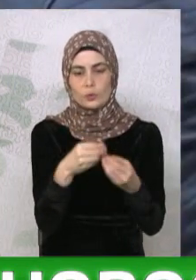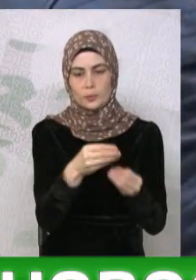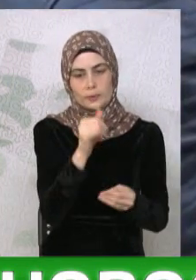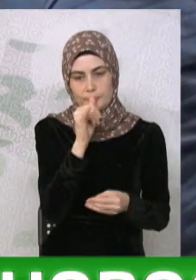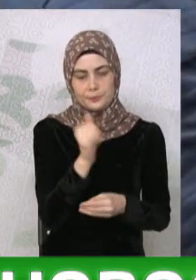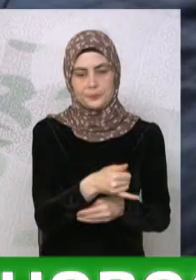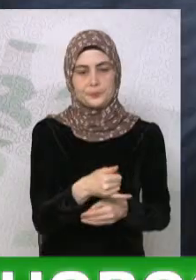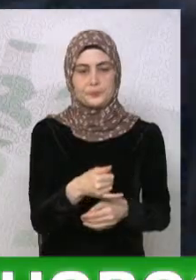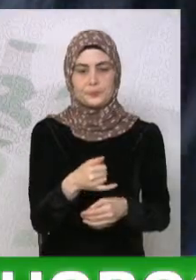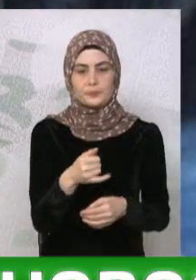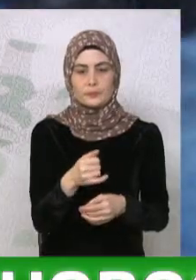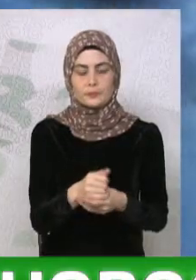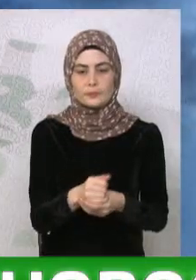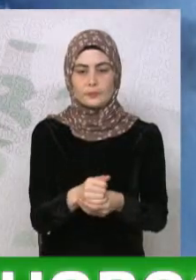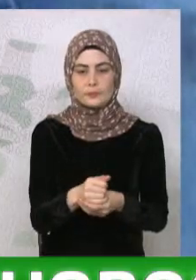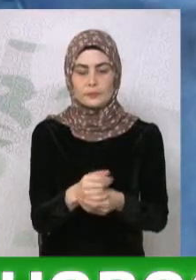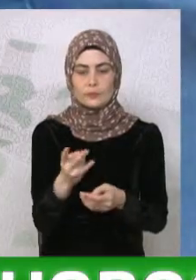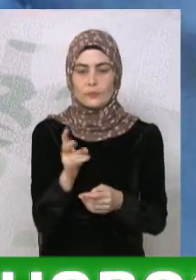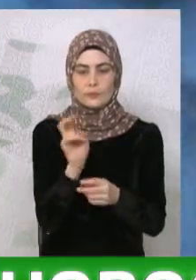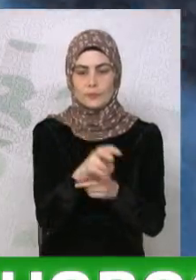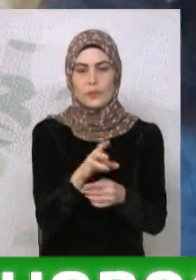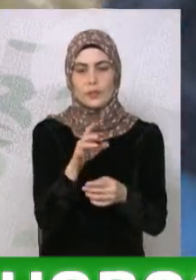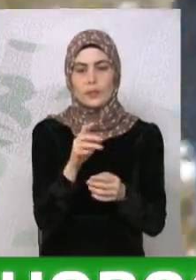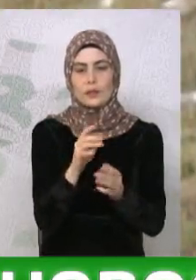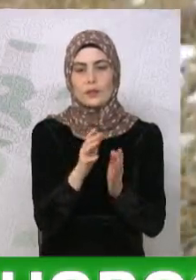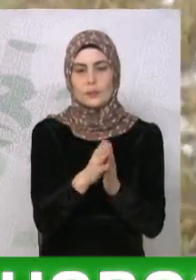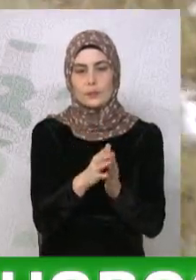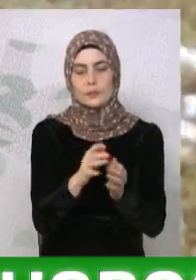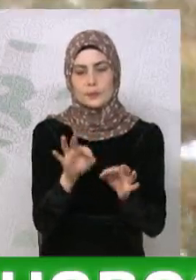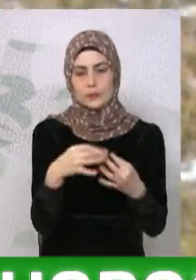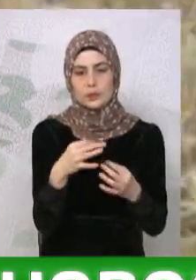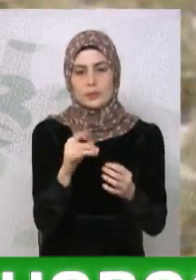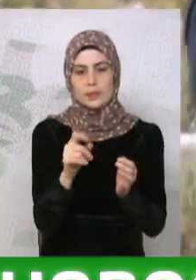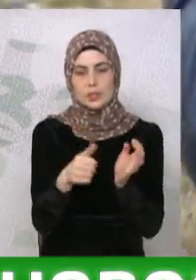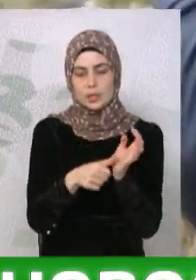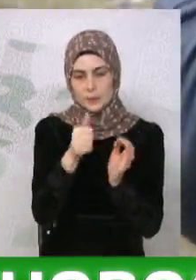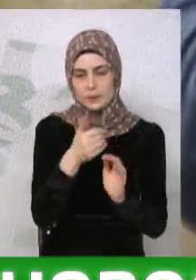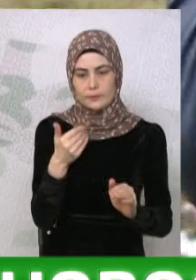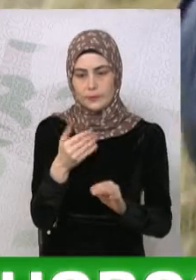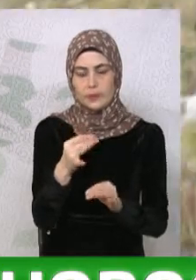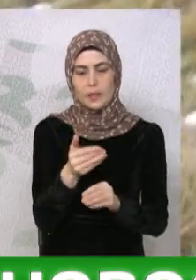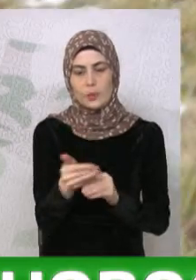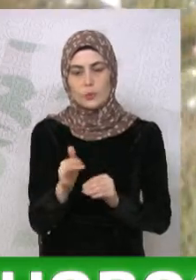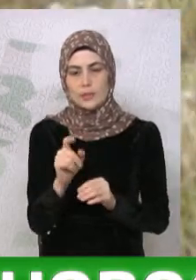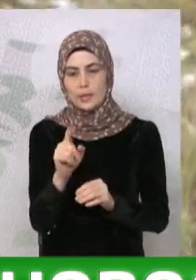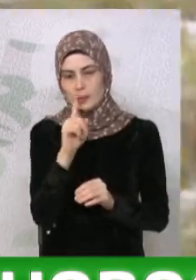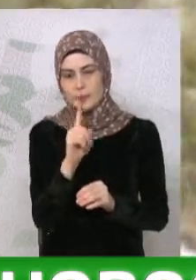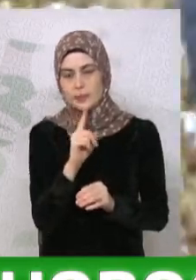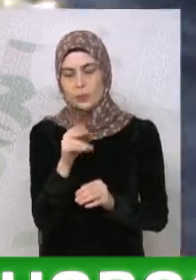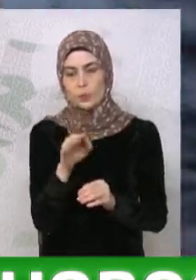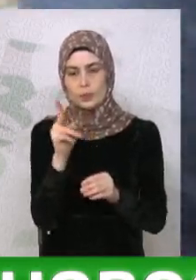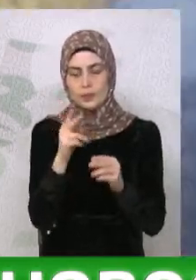гражданин обязан обратиться за продлением разрешения на оружие не ранее, чем за 6 месяцев и не позднее, чем за 1 месяц до